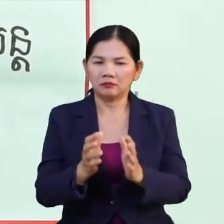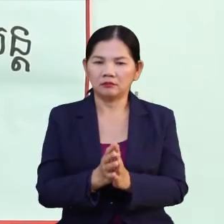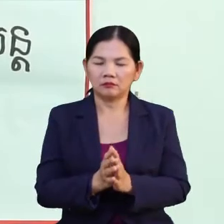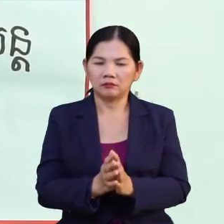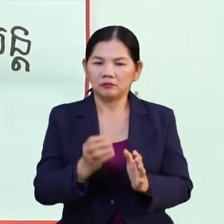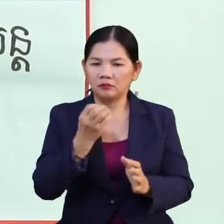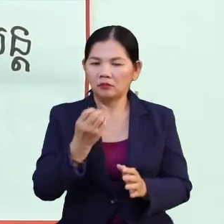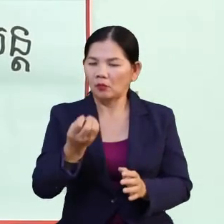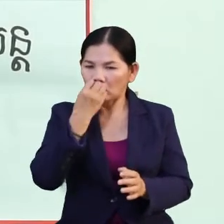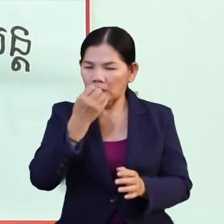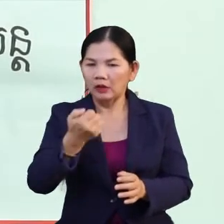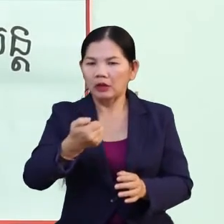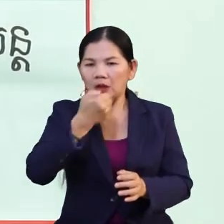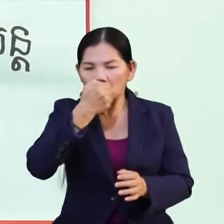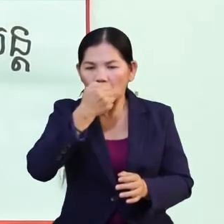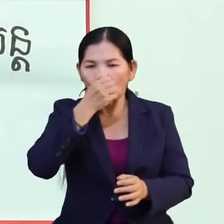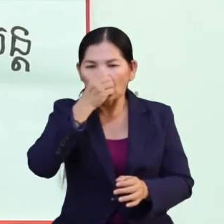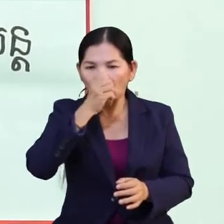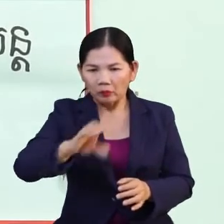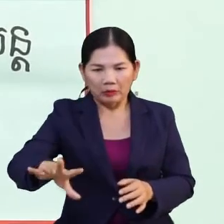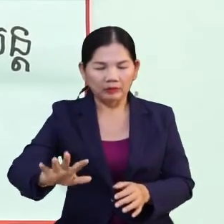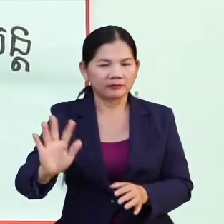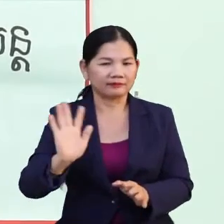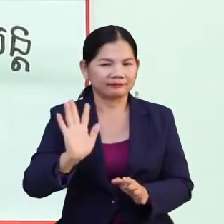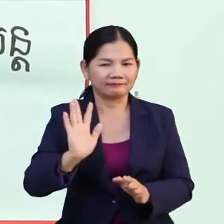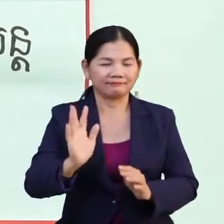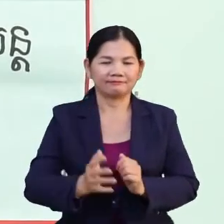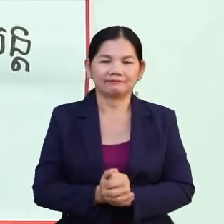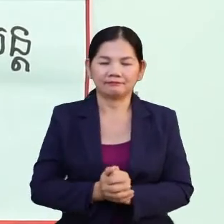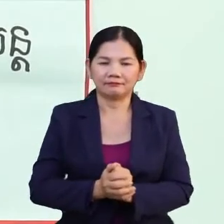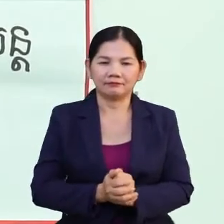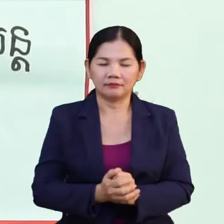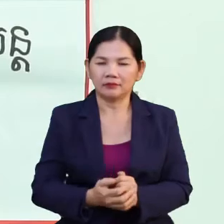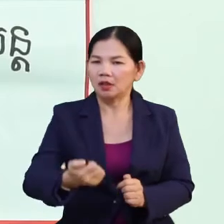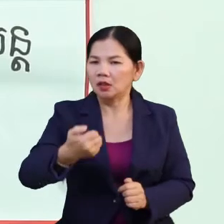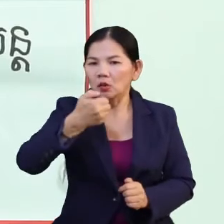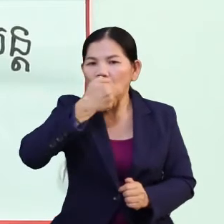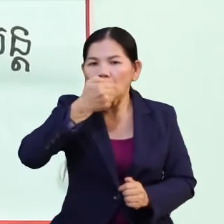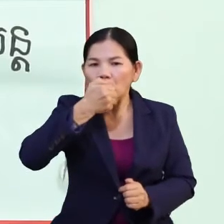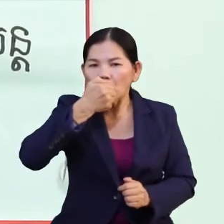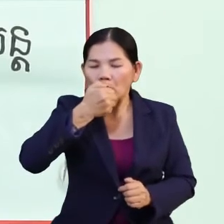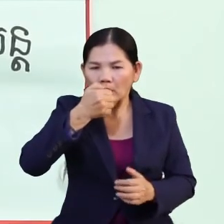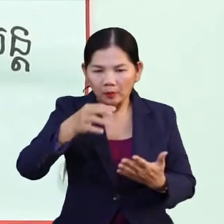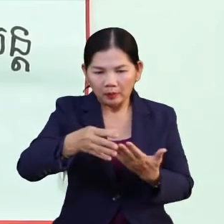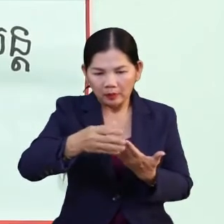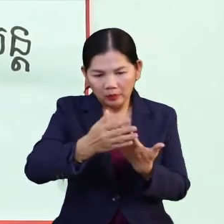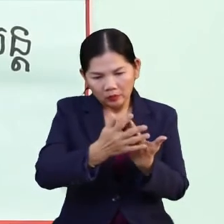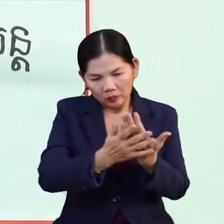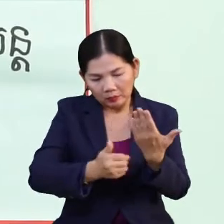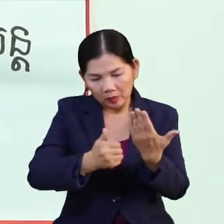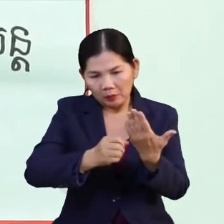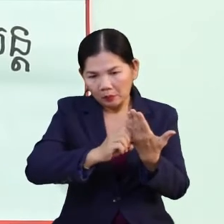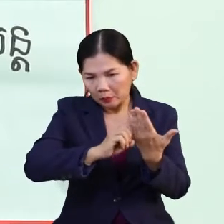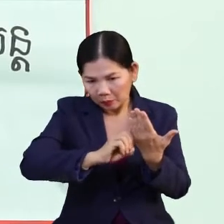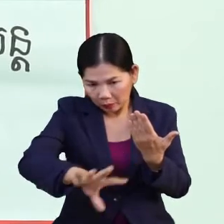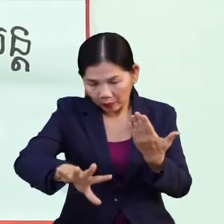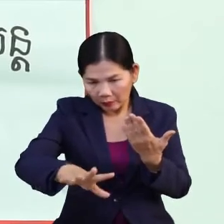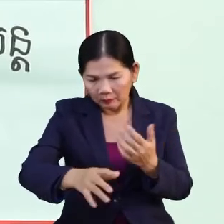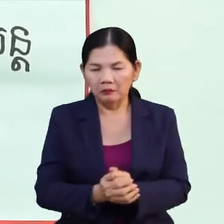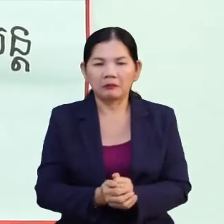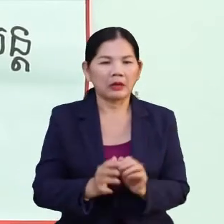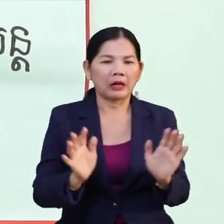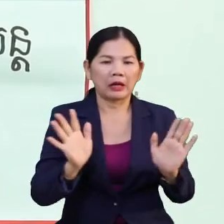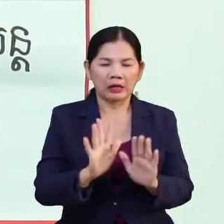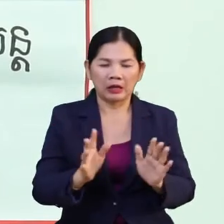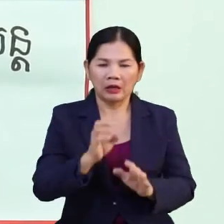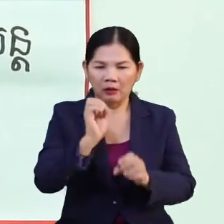ប់នំផ្ដេសផ្ដាសចាធម្មតាពេលយើងចូលកន្លែងរោងភាពយន្តនេះផ្សេងផ្សេងចាយើងអាចយកនំចំណីចូលទៅបានប៉ុន្តែ